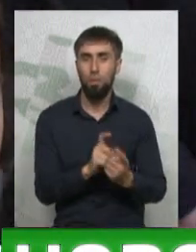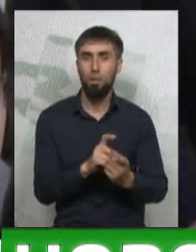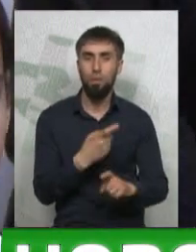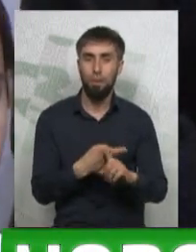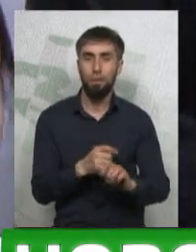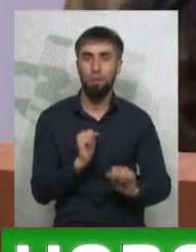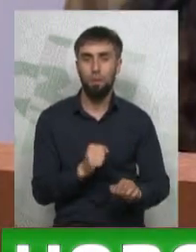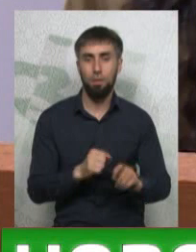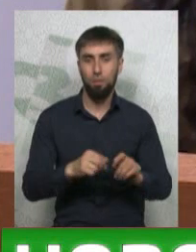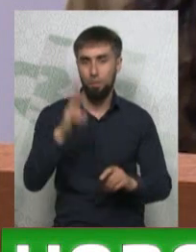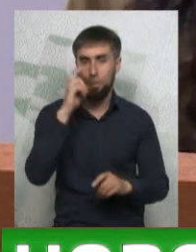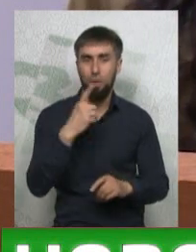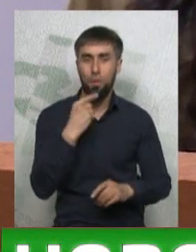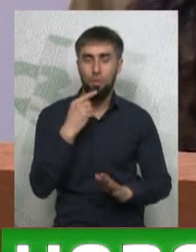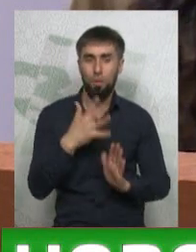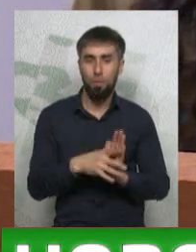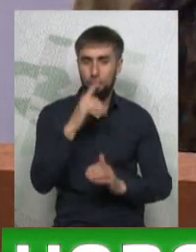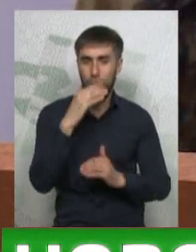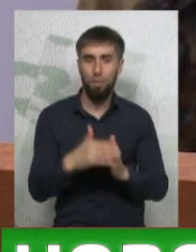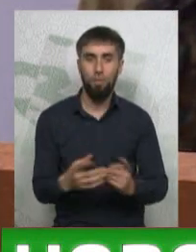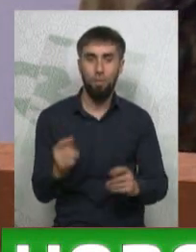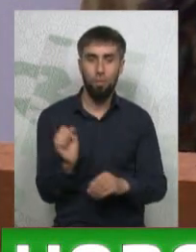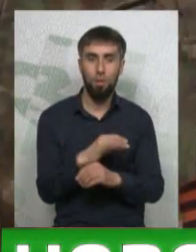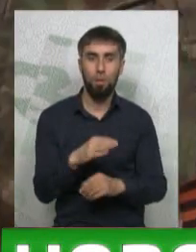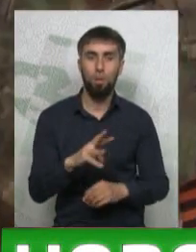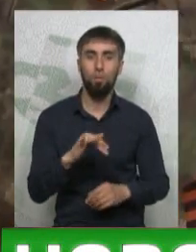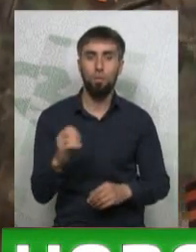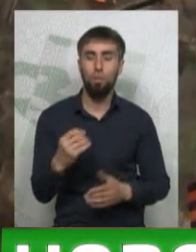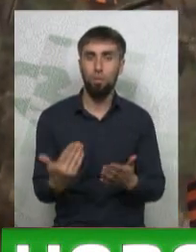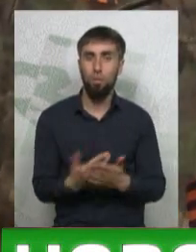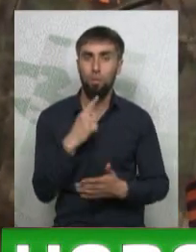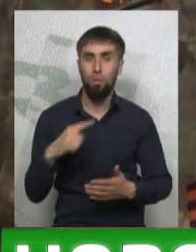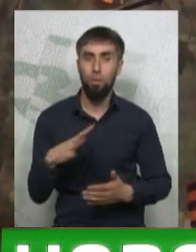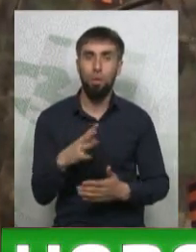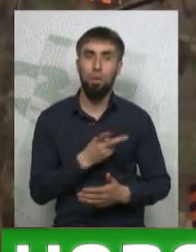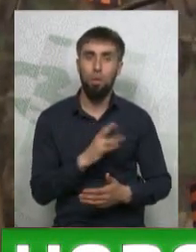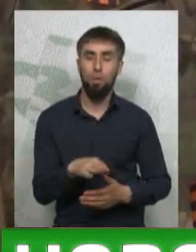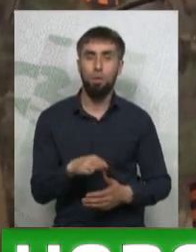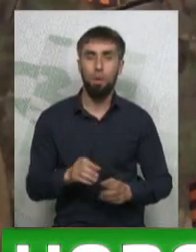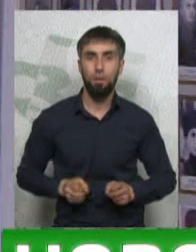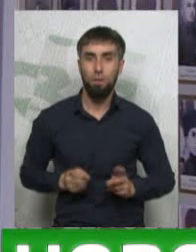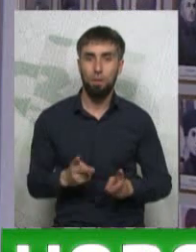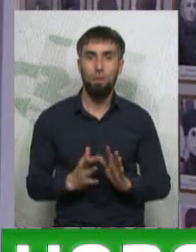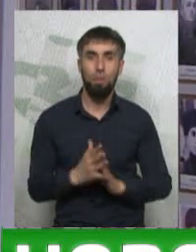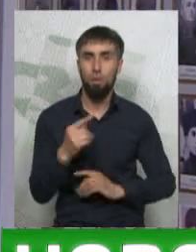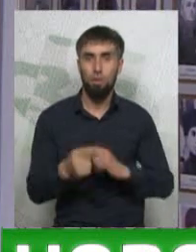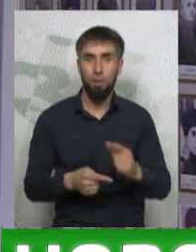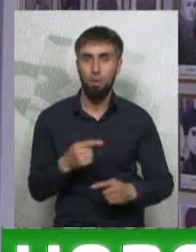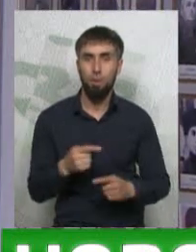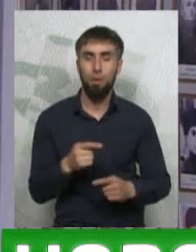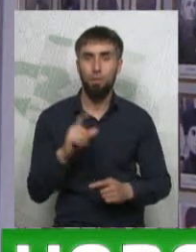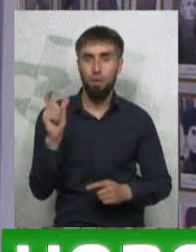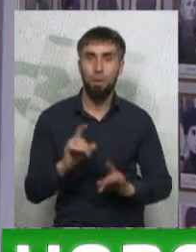фашизмом, защищая страну и кровью, приближая великую победу, и тем, кто уже в современной России погибли от терроризма. Подрастающее поколение в